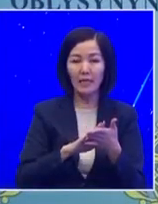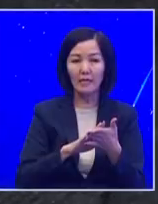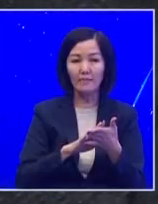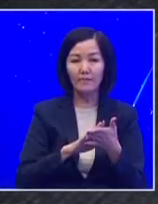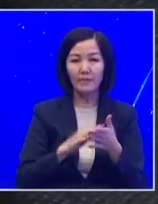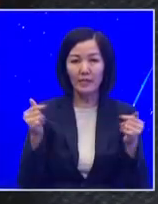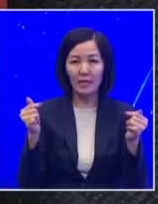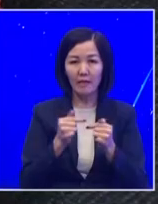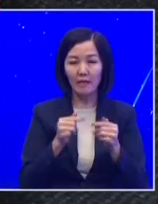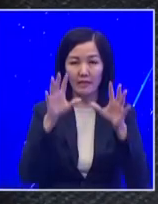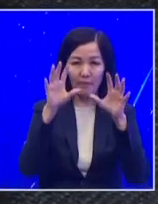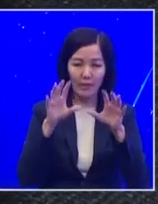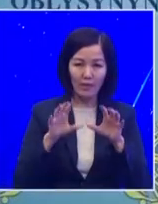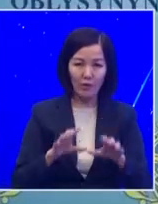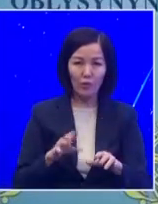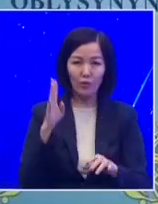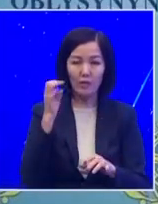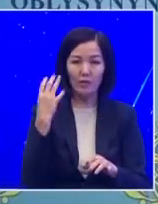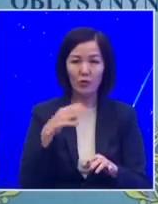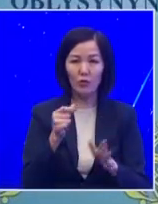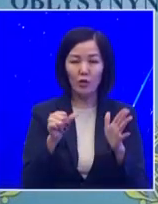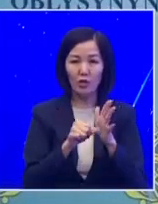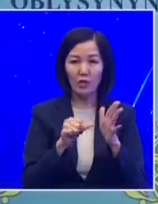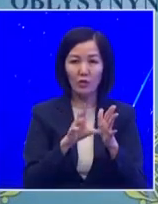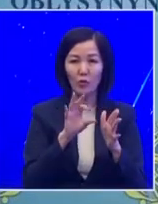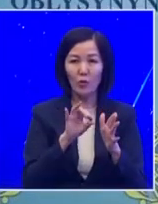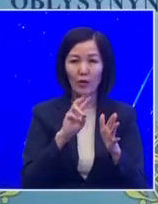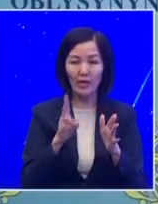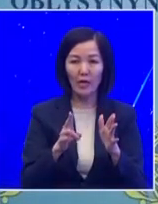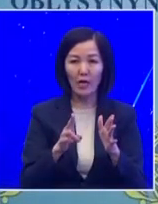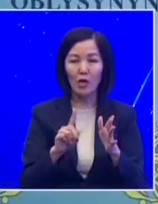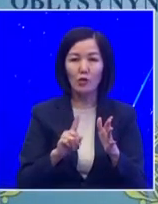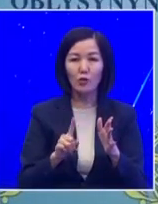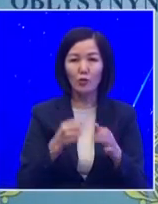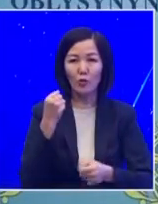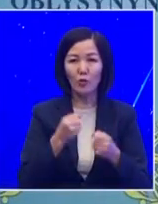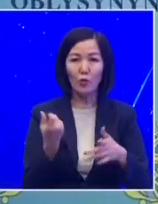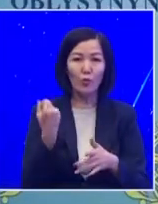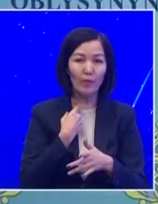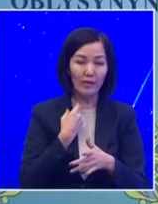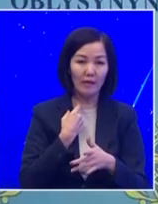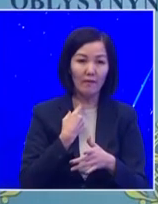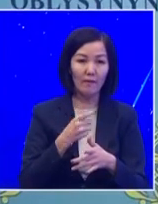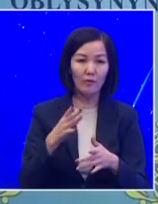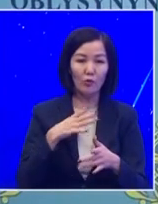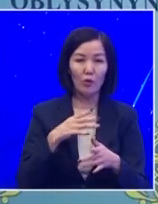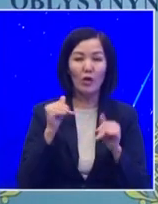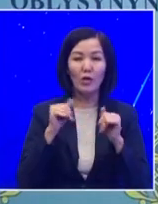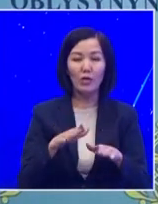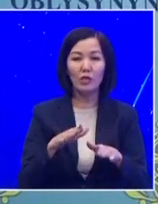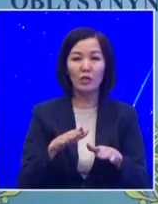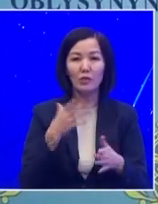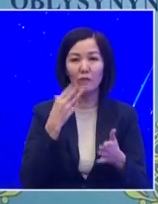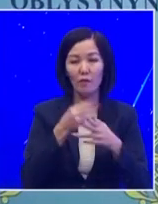в соответствии со статьей 346 части 1 УК РК. Как выяснилось, фигурант, употребив спиртные напитки, решил отвезти к